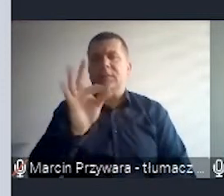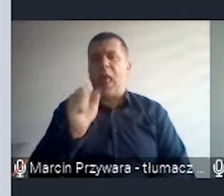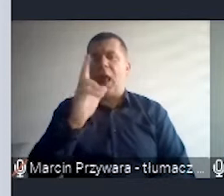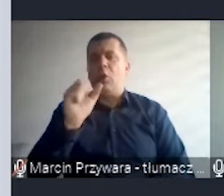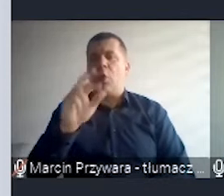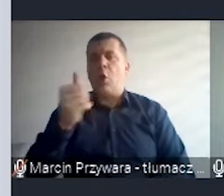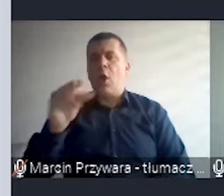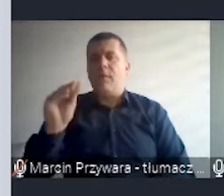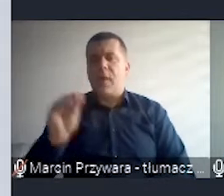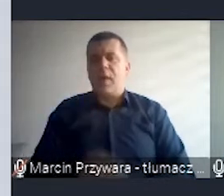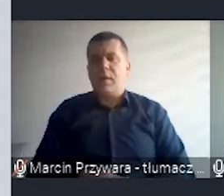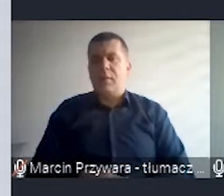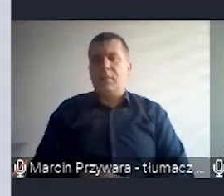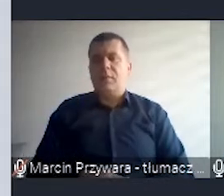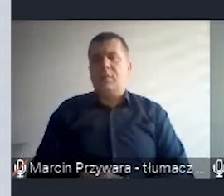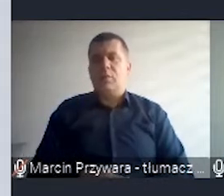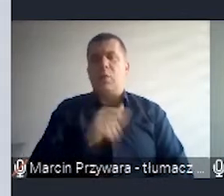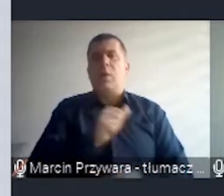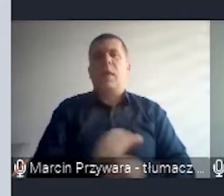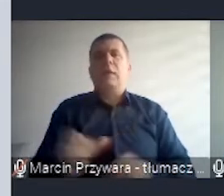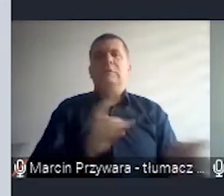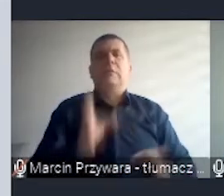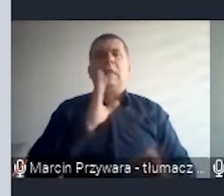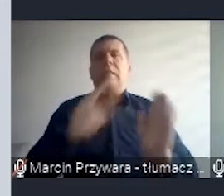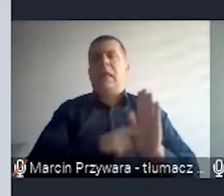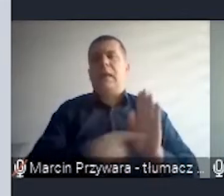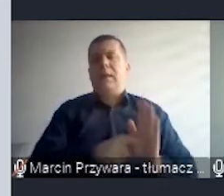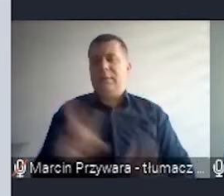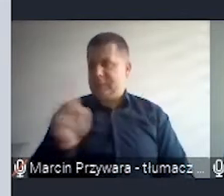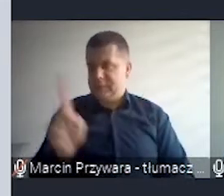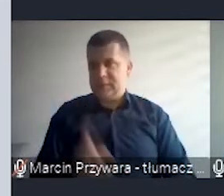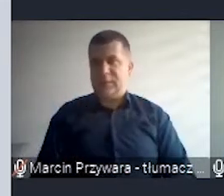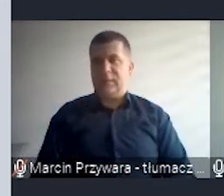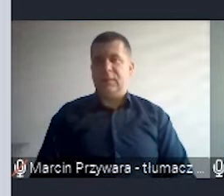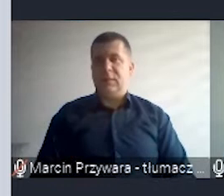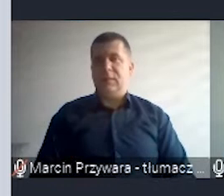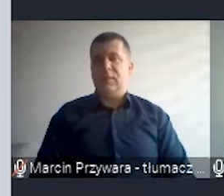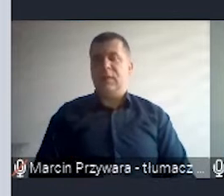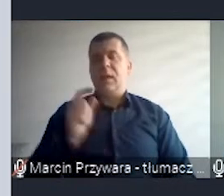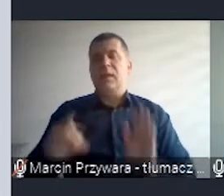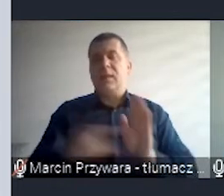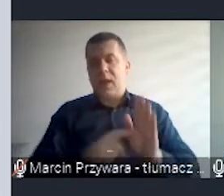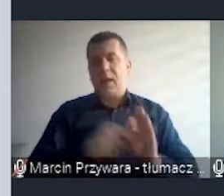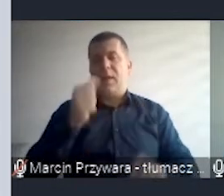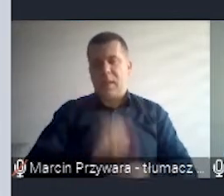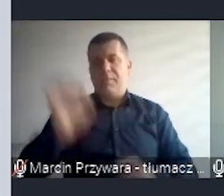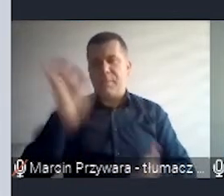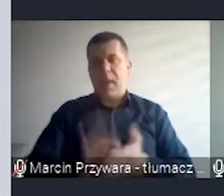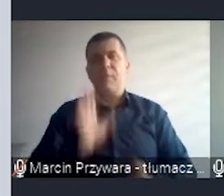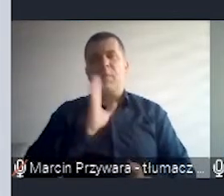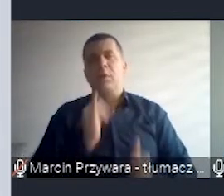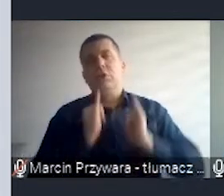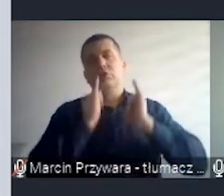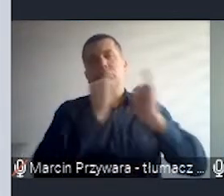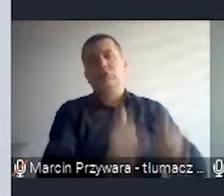zwane, jest czymś nagannym. Natomiast czymś nagannym z całą pewnością jest faworyzowanie